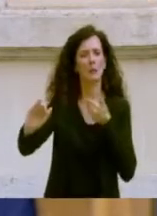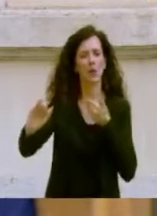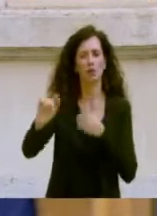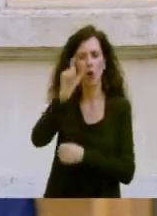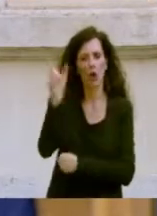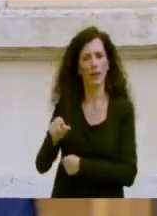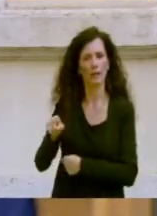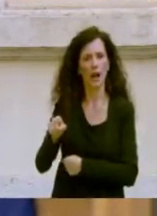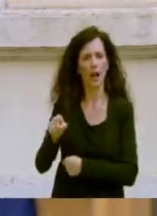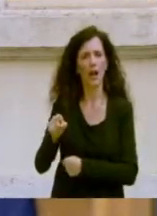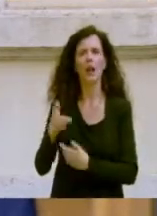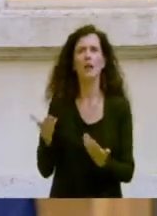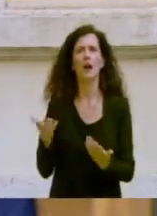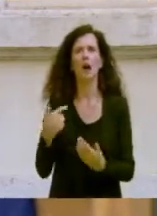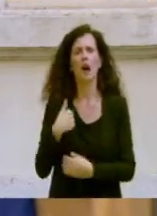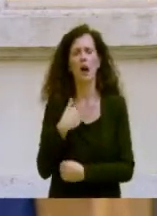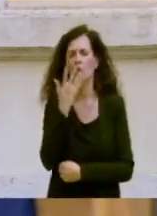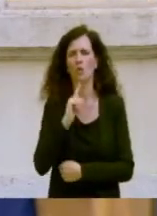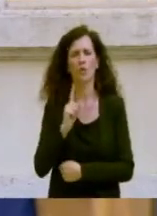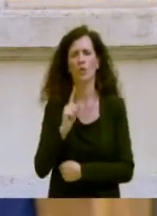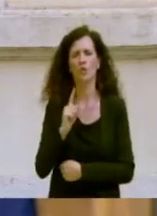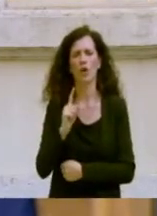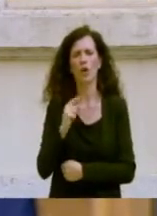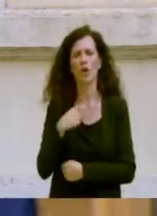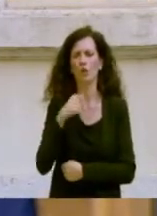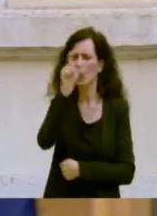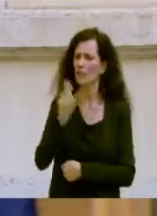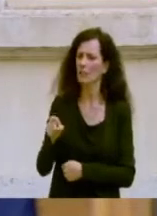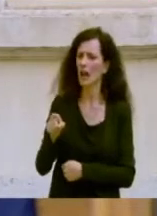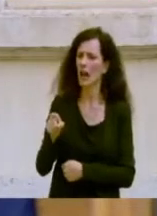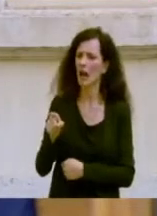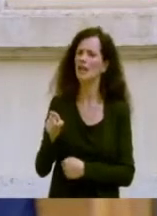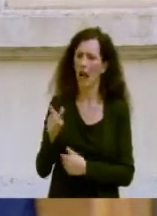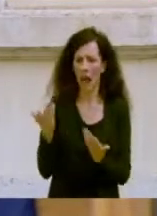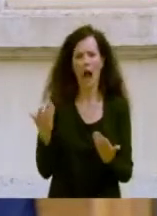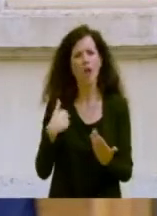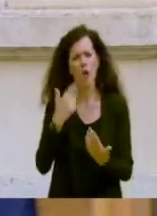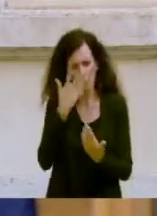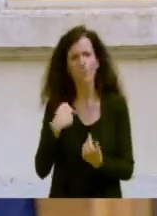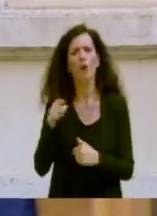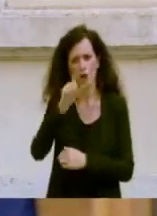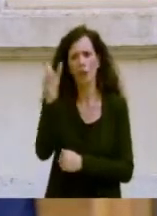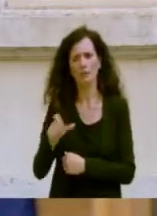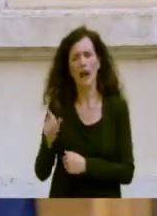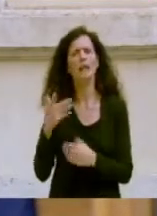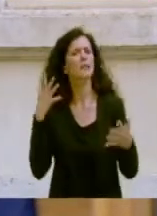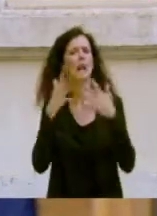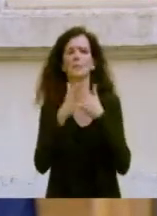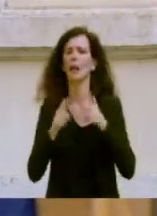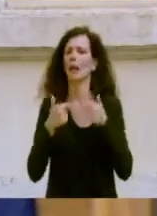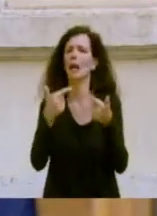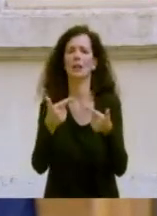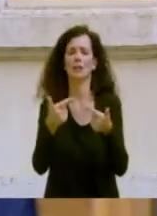dovesse pagare il prezzo di una grande trasparenza e di un lavoro fatto con la massima severità